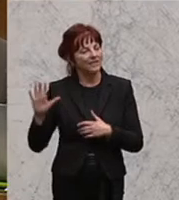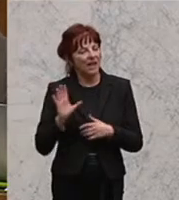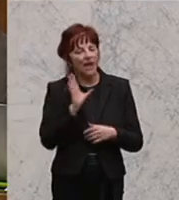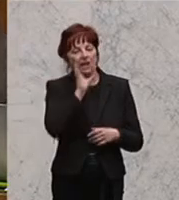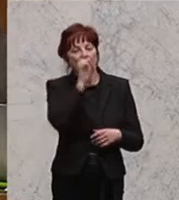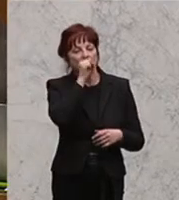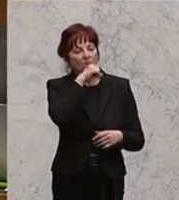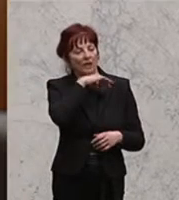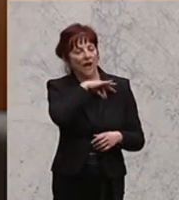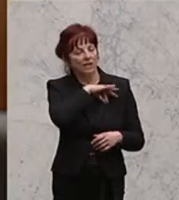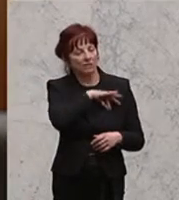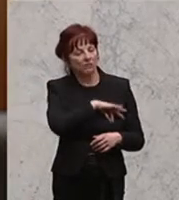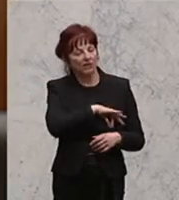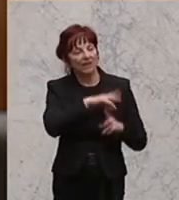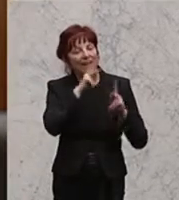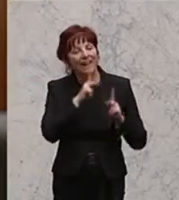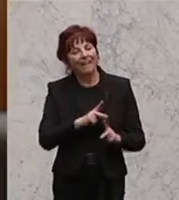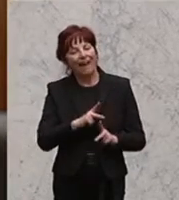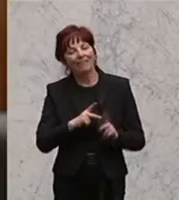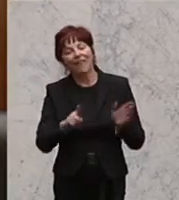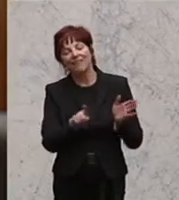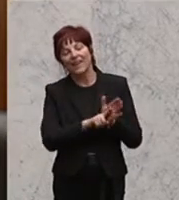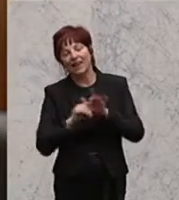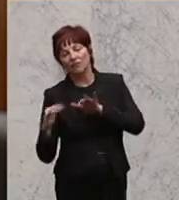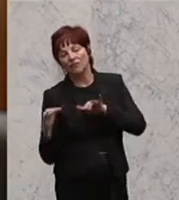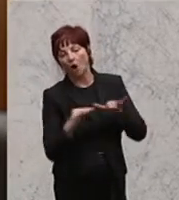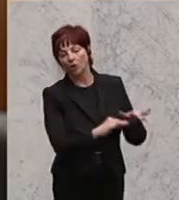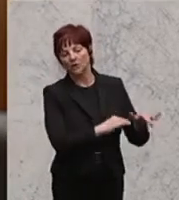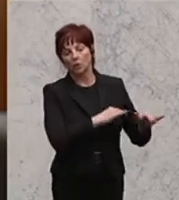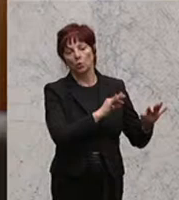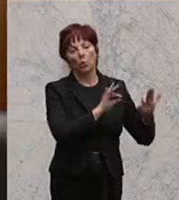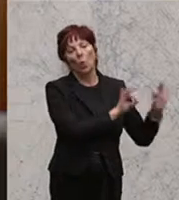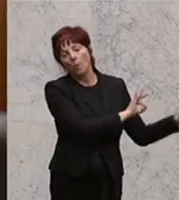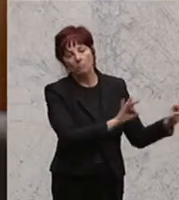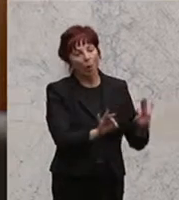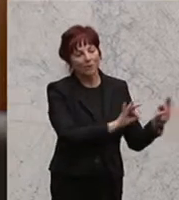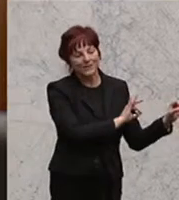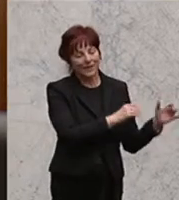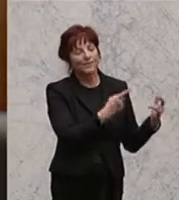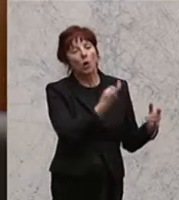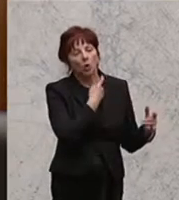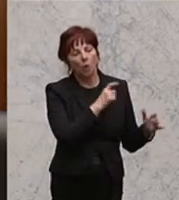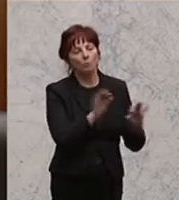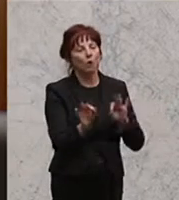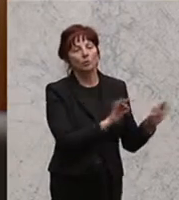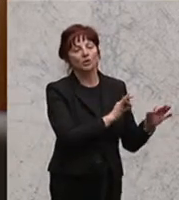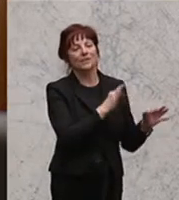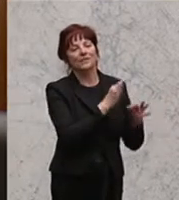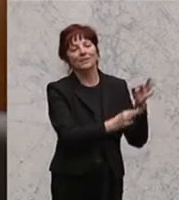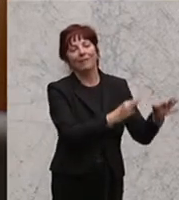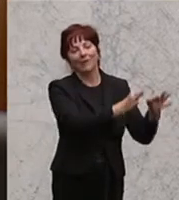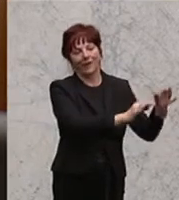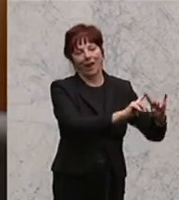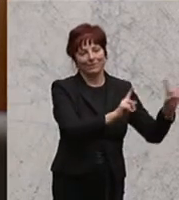daher nachteilig auf den Prozesserfolg auswirken, weil es eine Änderung der Prozessstrategie wäre